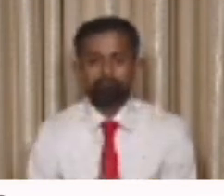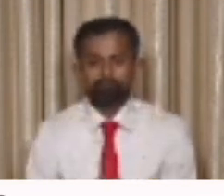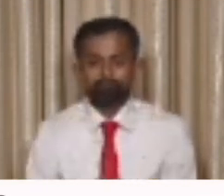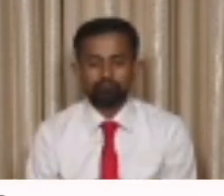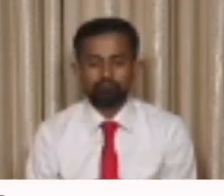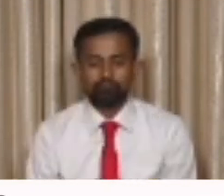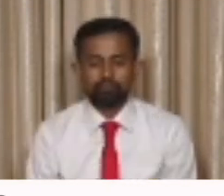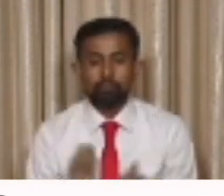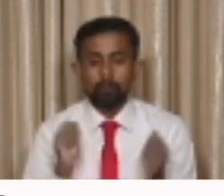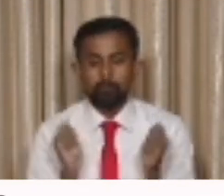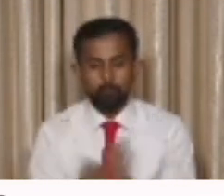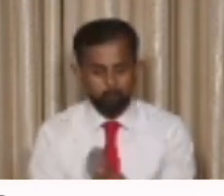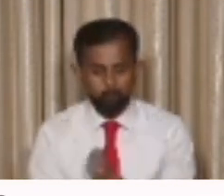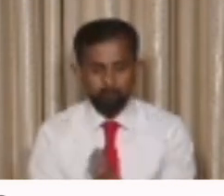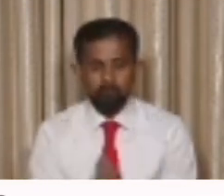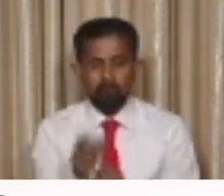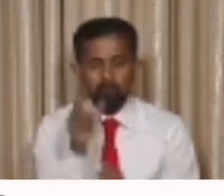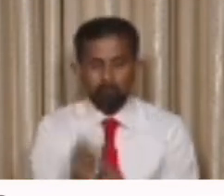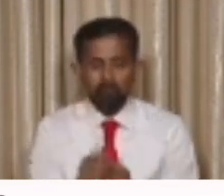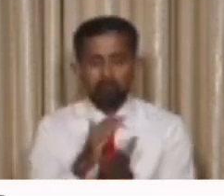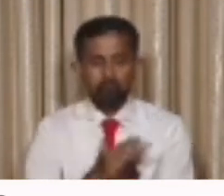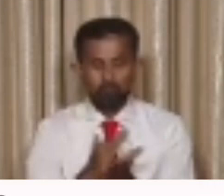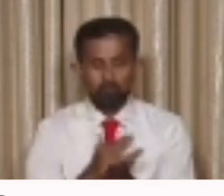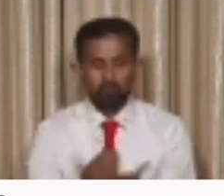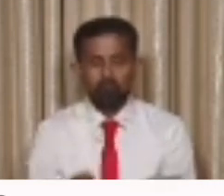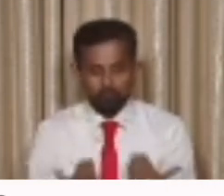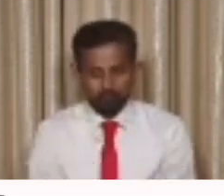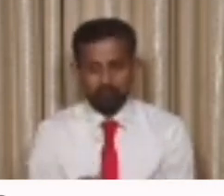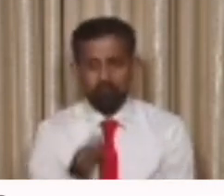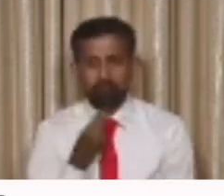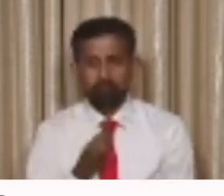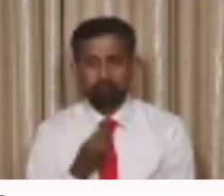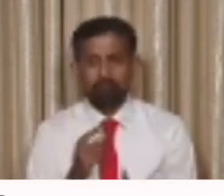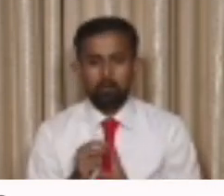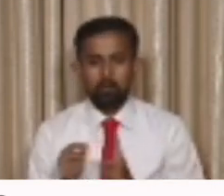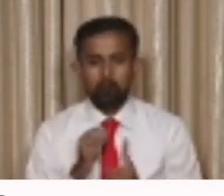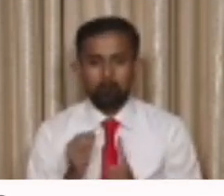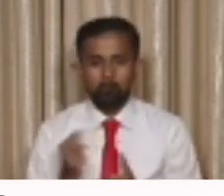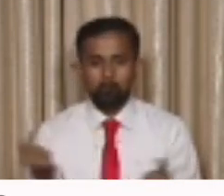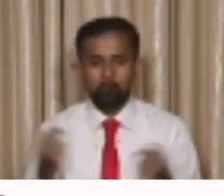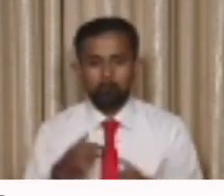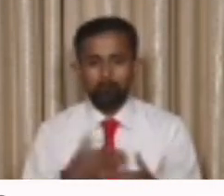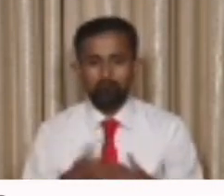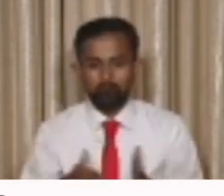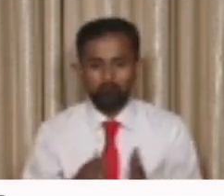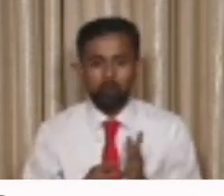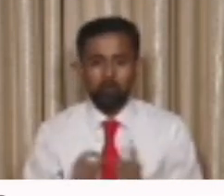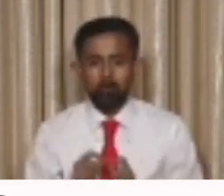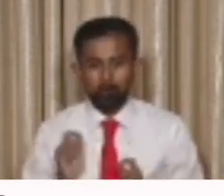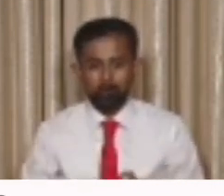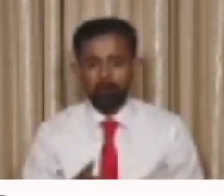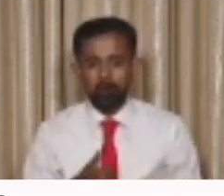එනිසා මේවා වෙනස් කරන්න ඔබතුමාලාගේ සහයෝගයත් ඉල්ලනවා. මේක පාර්ලිමේන්තුවට එන කැබිනට් මණ්ඩලයේ එකඟතාවය ඕන. ඉතින්